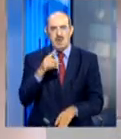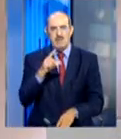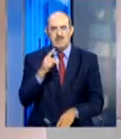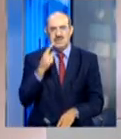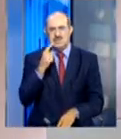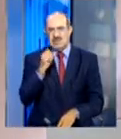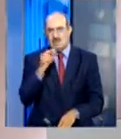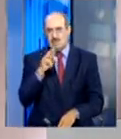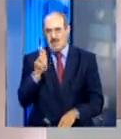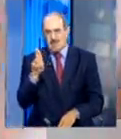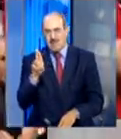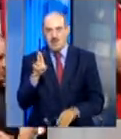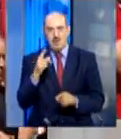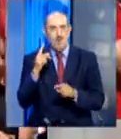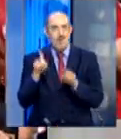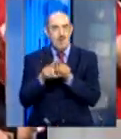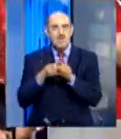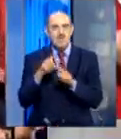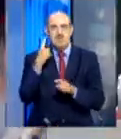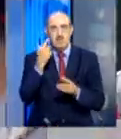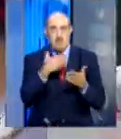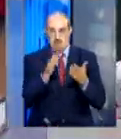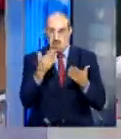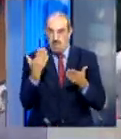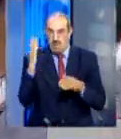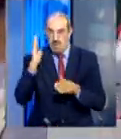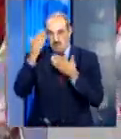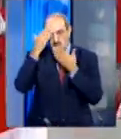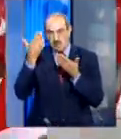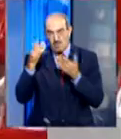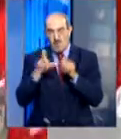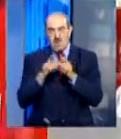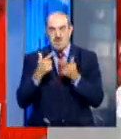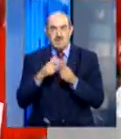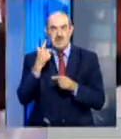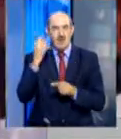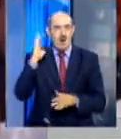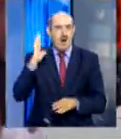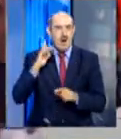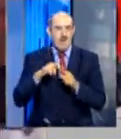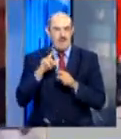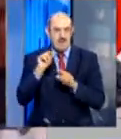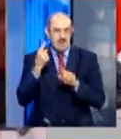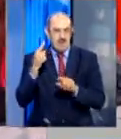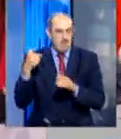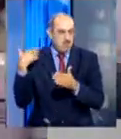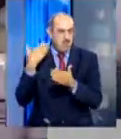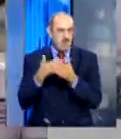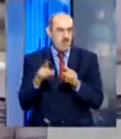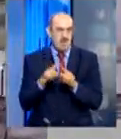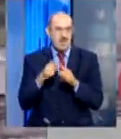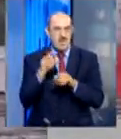الخطابي. واللي كيعرف هذا الرجل خصو يعرف باللي راه اسس جمهوريه في 1921 وبالضبط في